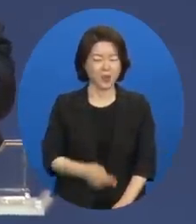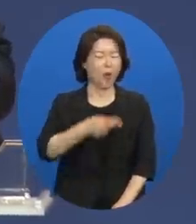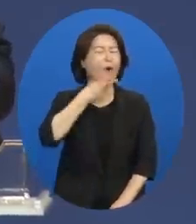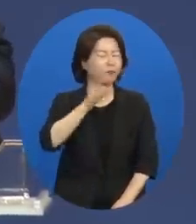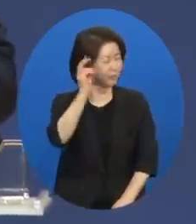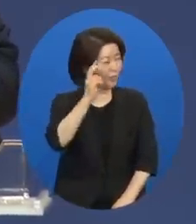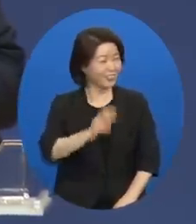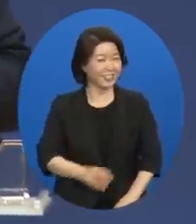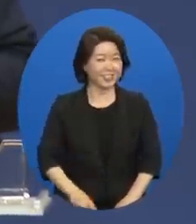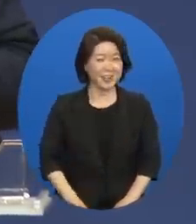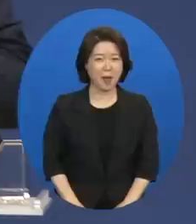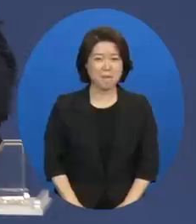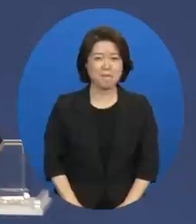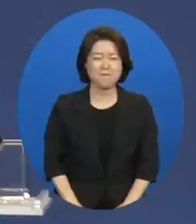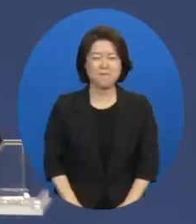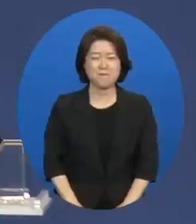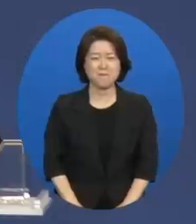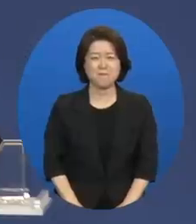없을걸?